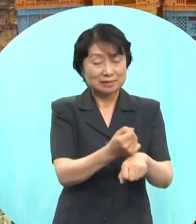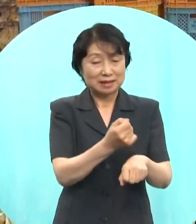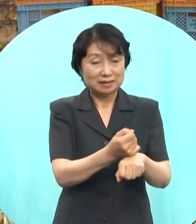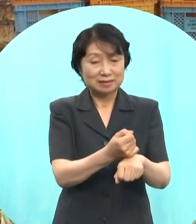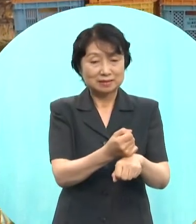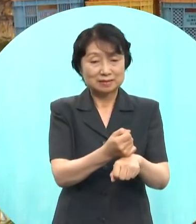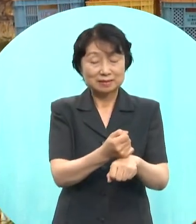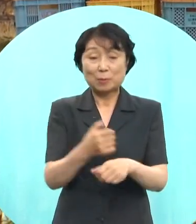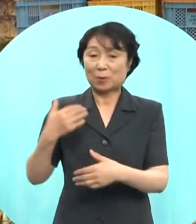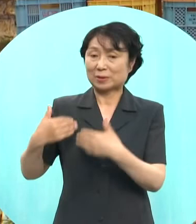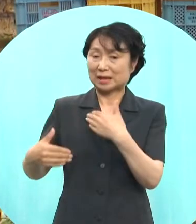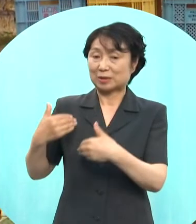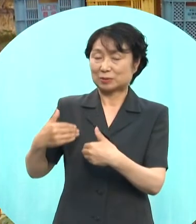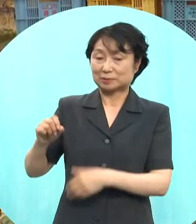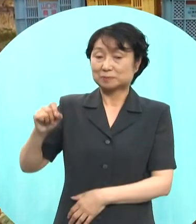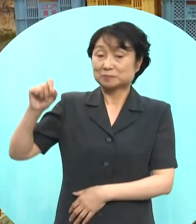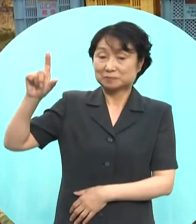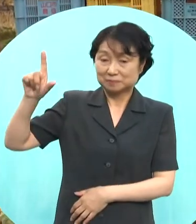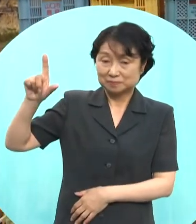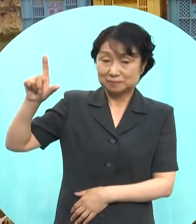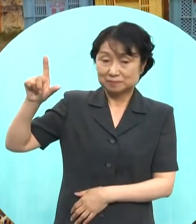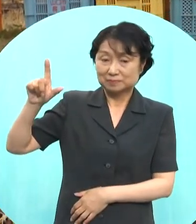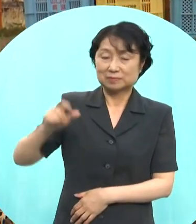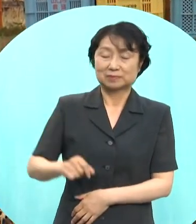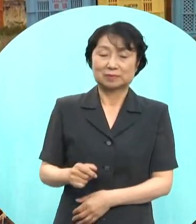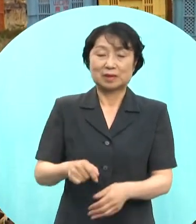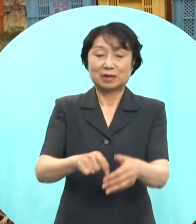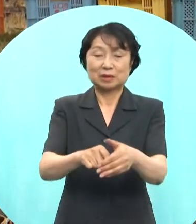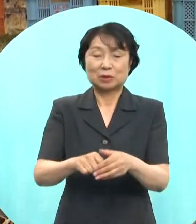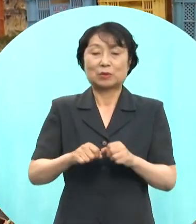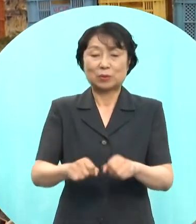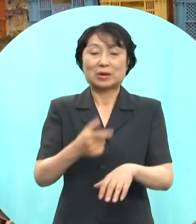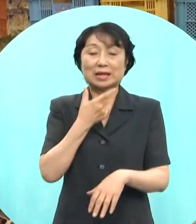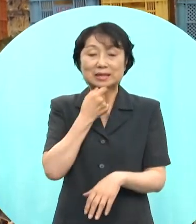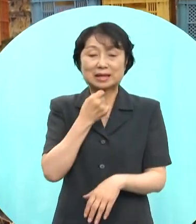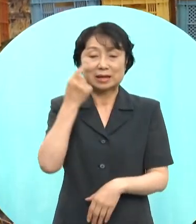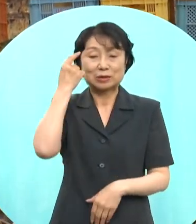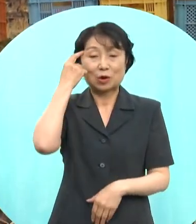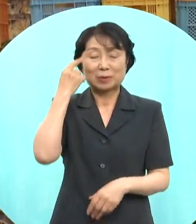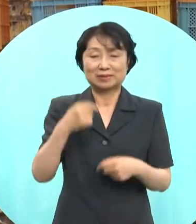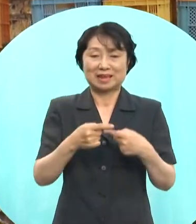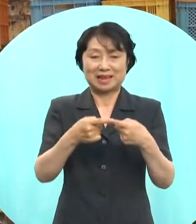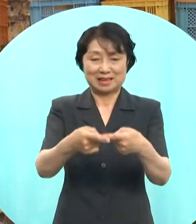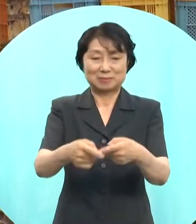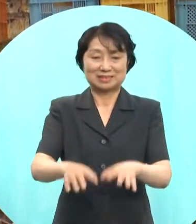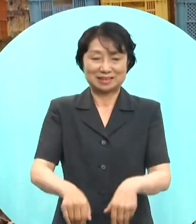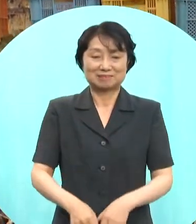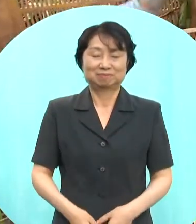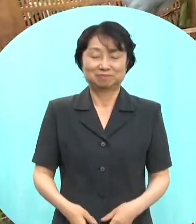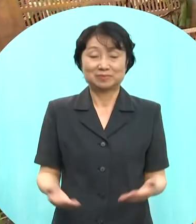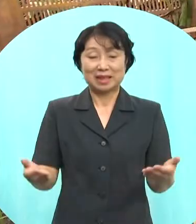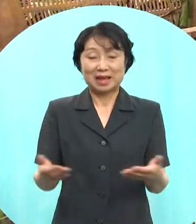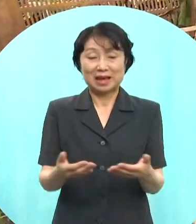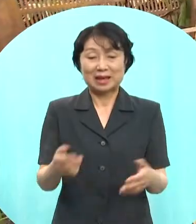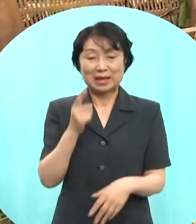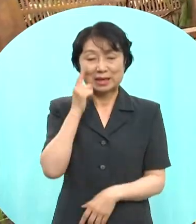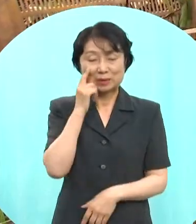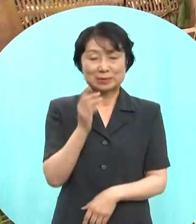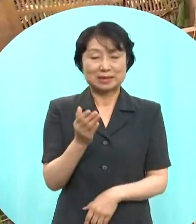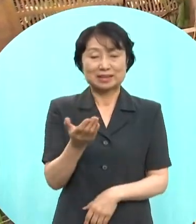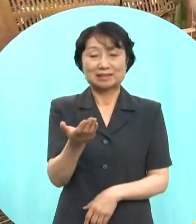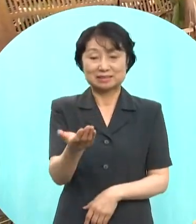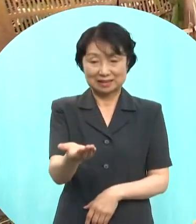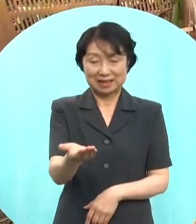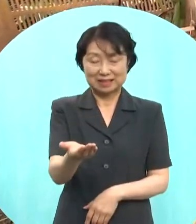変だけど楽しさの方が上回ってたんで、はい、農業をやりたいなって思って入りました。 働か